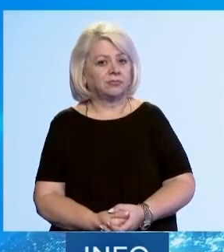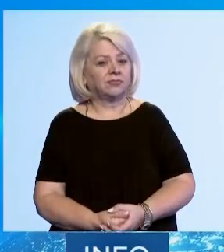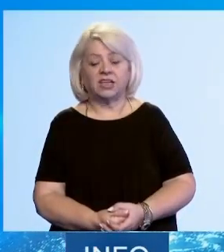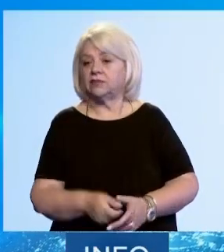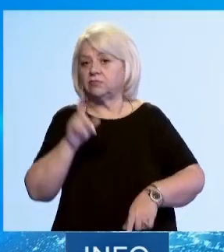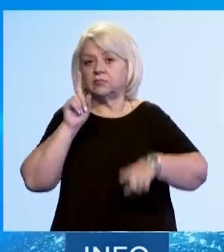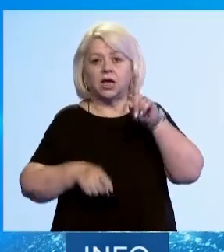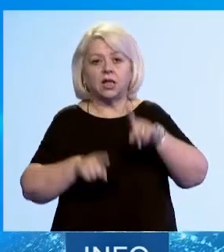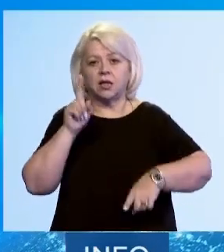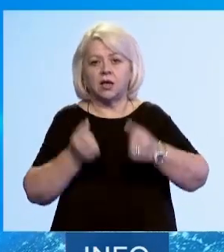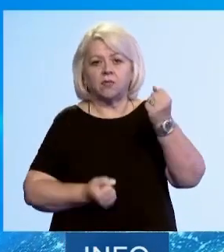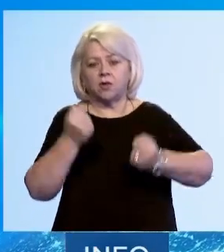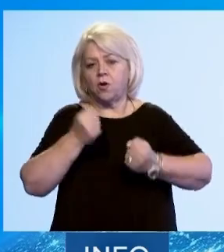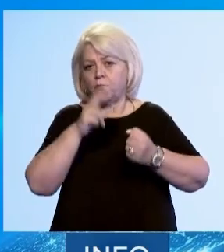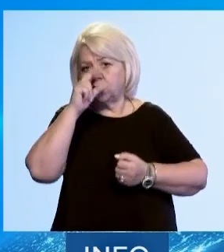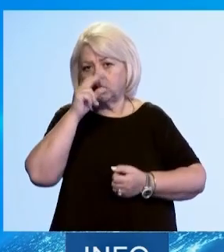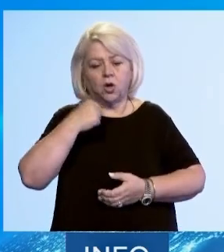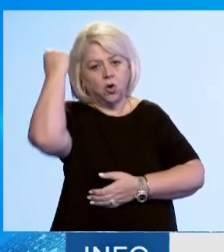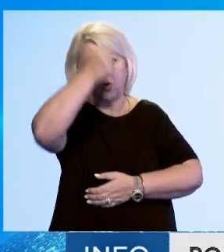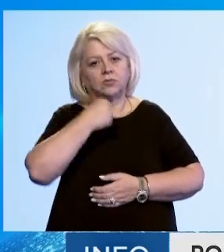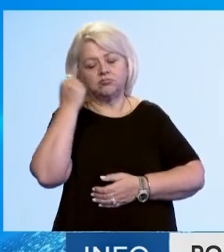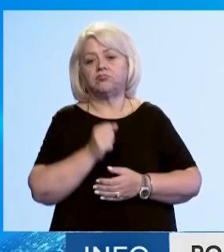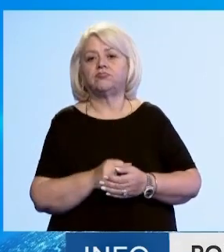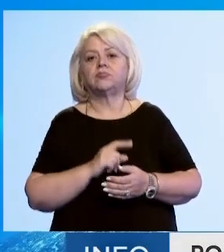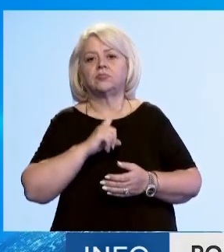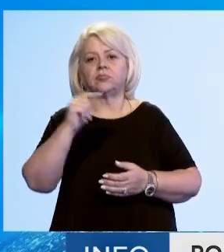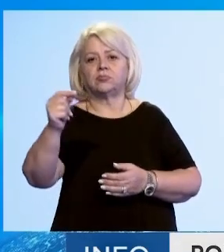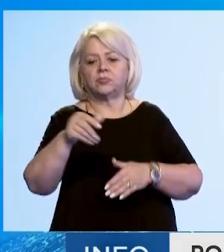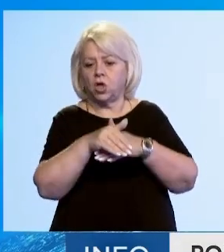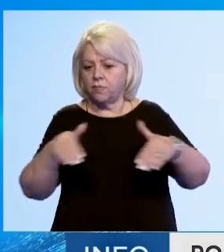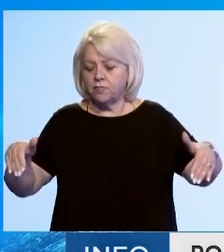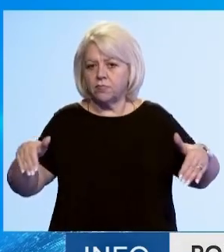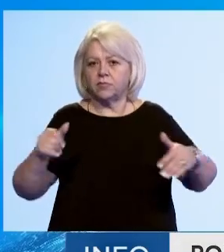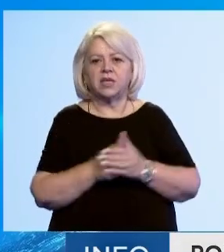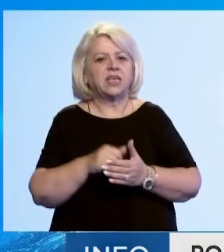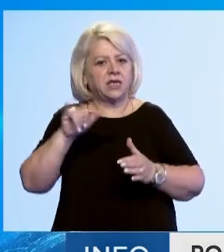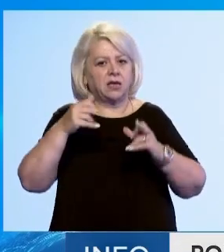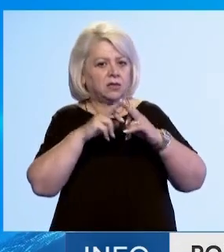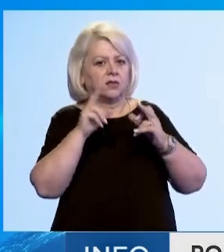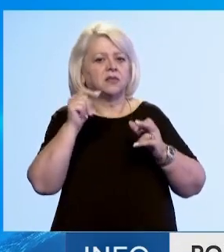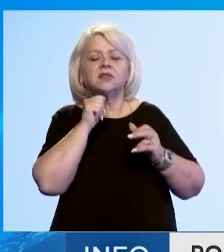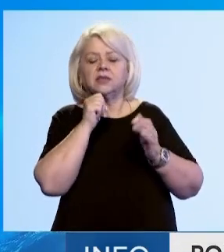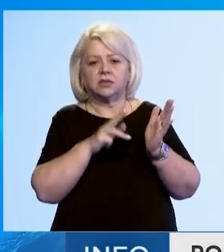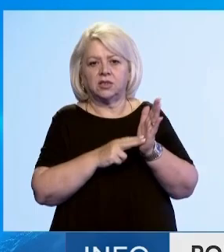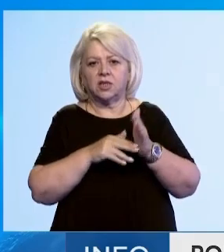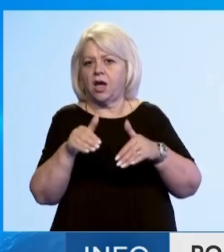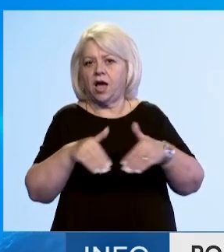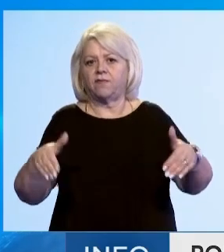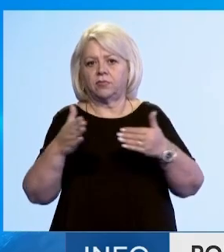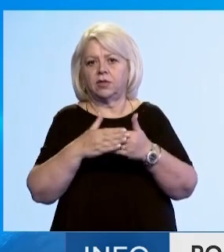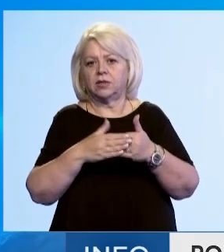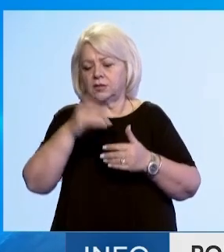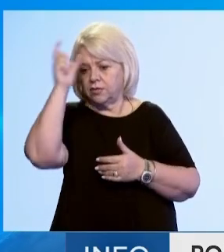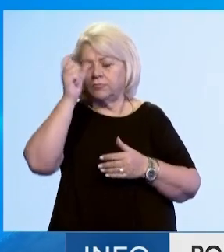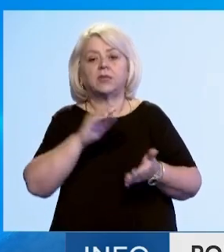Disa automjetet të policisë së Kosovës janë nisur drejt pikës kufitare në Jarinjë në kufi me Serbinë. Zëvendës